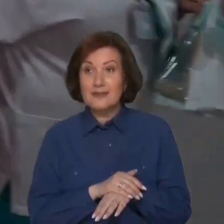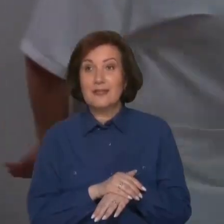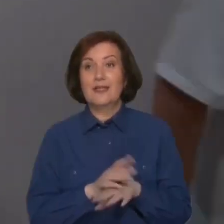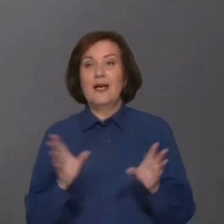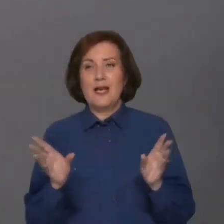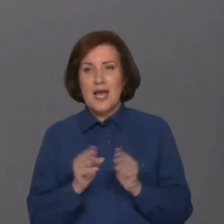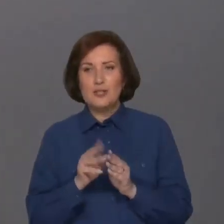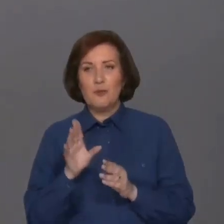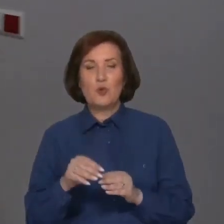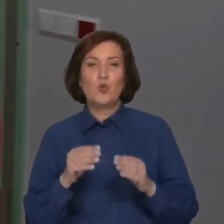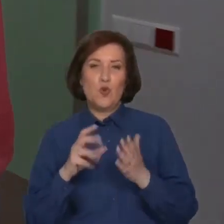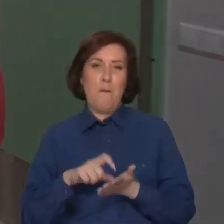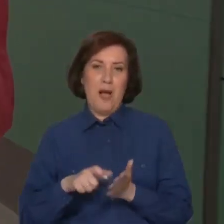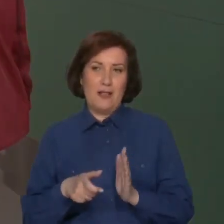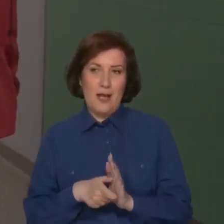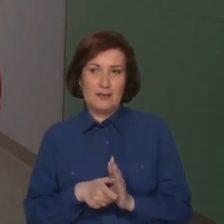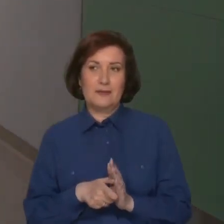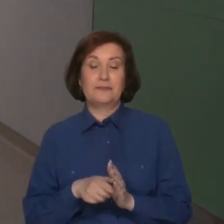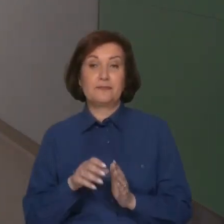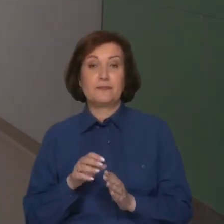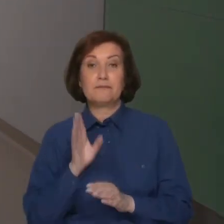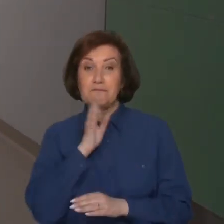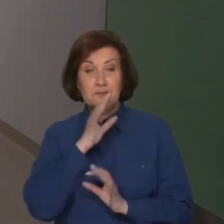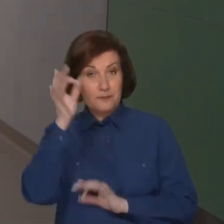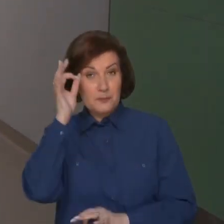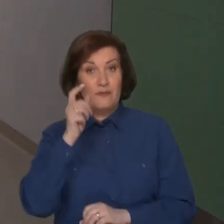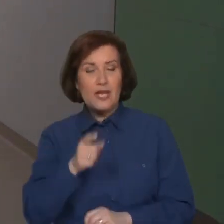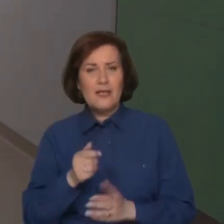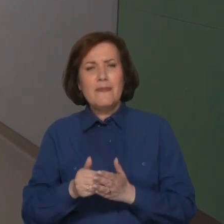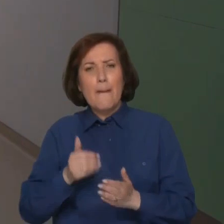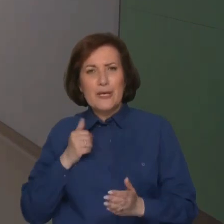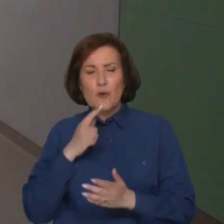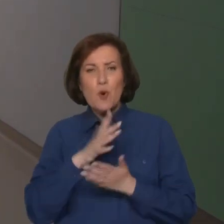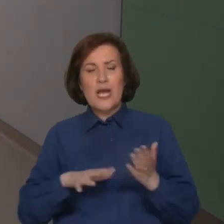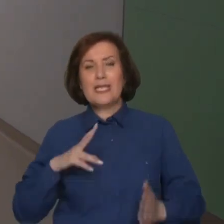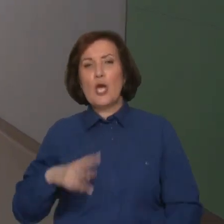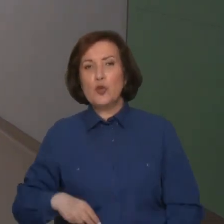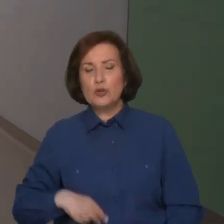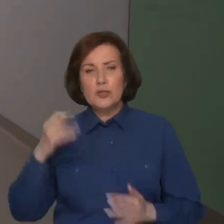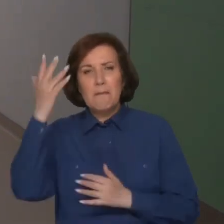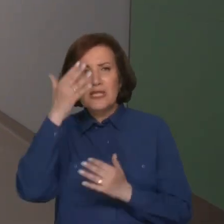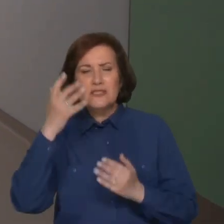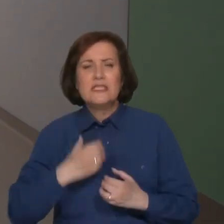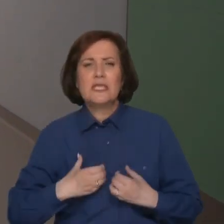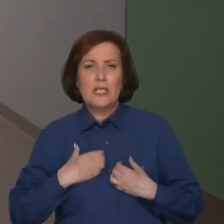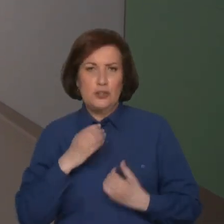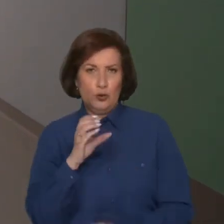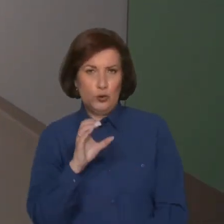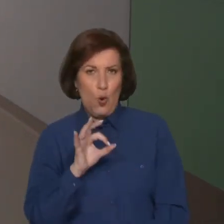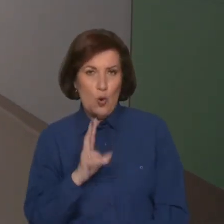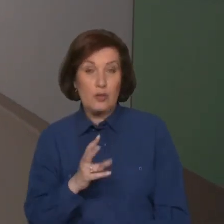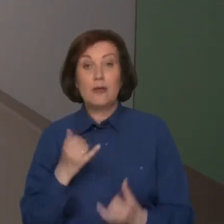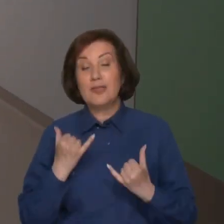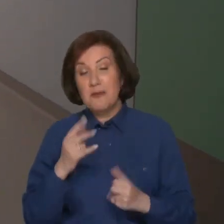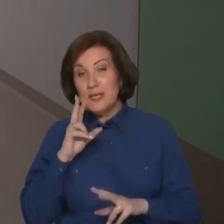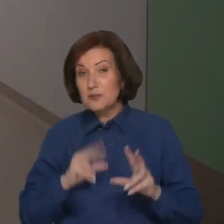молодець. Разом вони йдуть до палати. Пані Анжела пригадує, як їй напередодні поранення дочки наснився страшний сон.